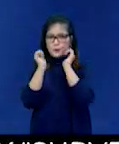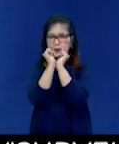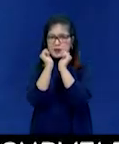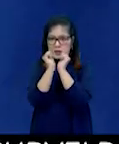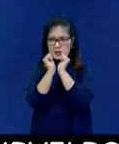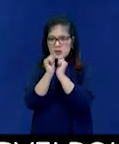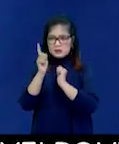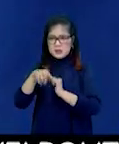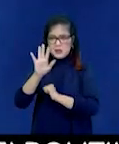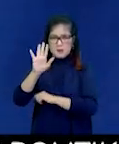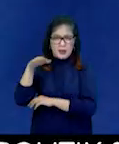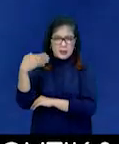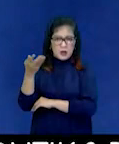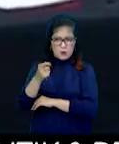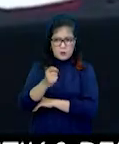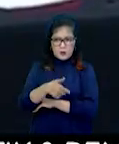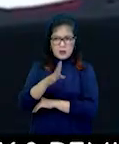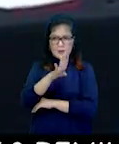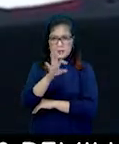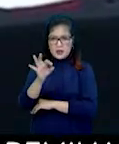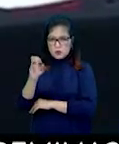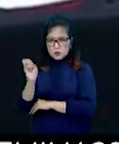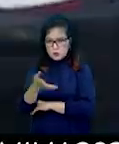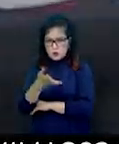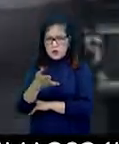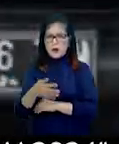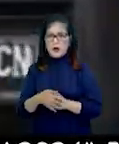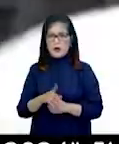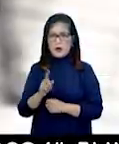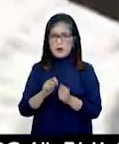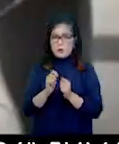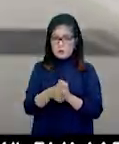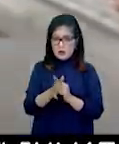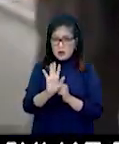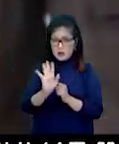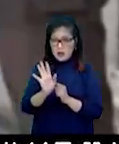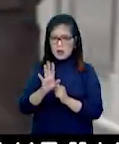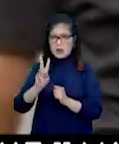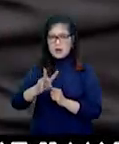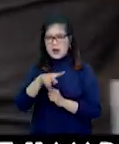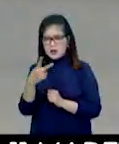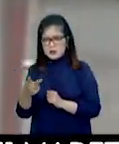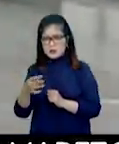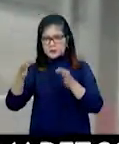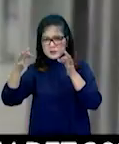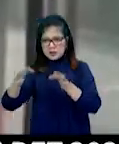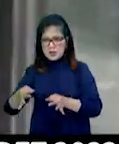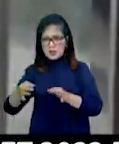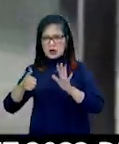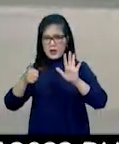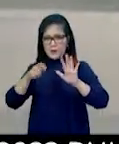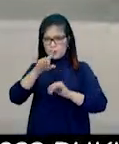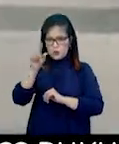5 tahun dan denda sebesar 400 juta rupiah. Bila denda tidak dibayar, maka diganti pidana penjara 6 bulan.